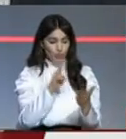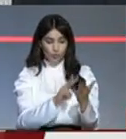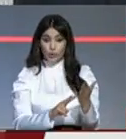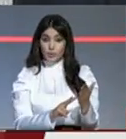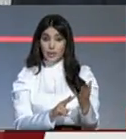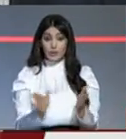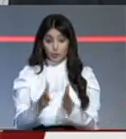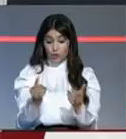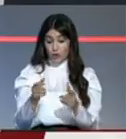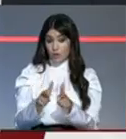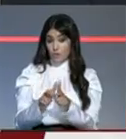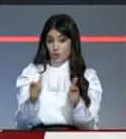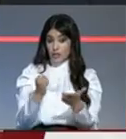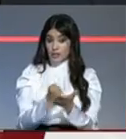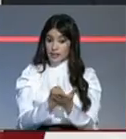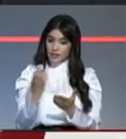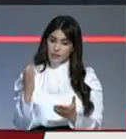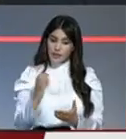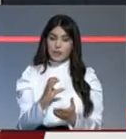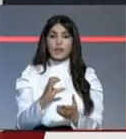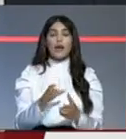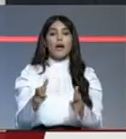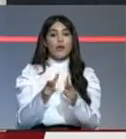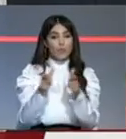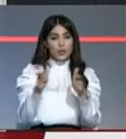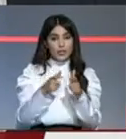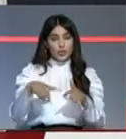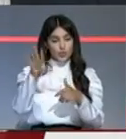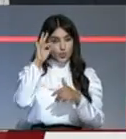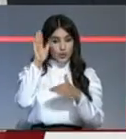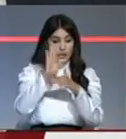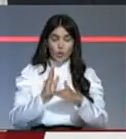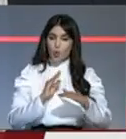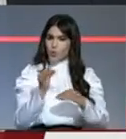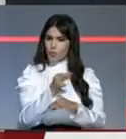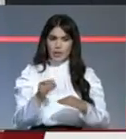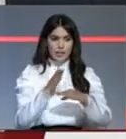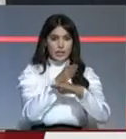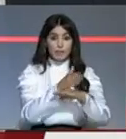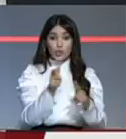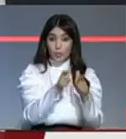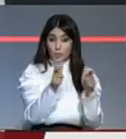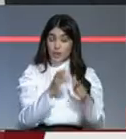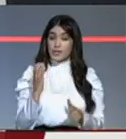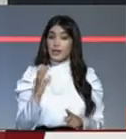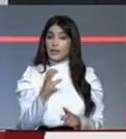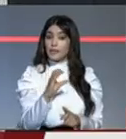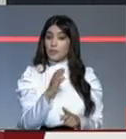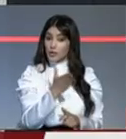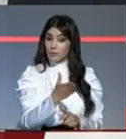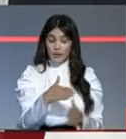تحصلت على تفويض من قبل شركه رغم ان نتجه مباشره للمؤسسه التمويل الذي الفروق